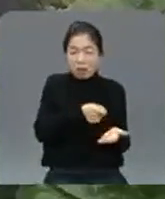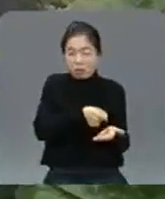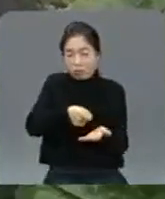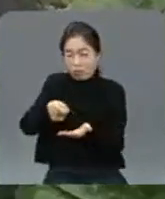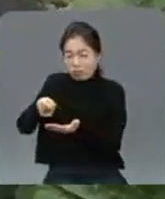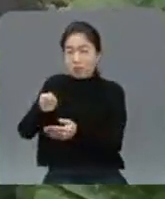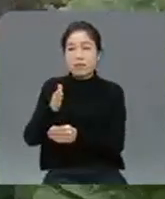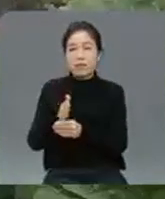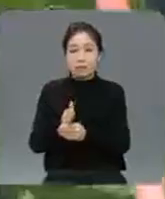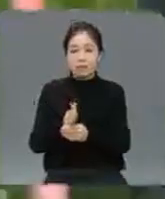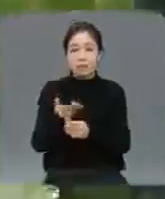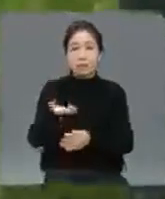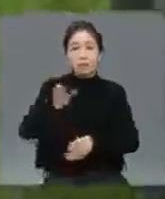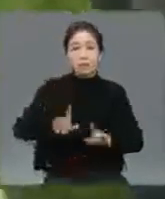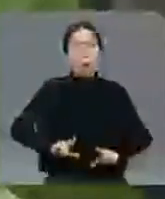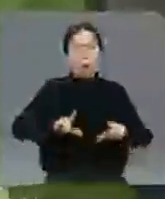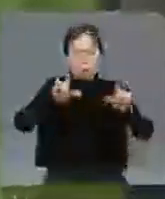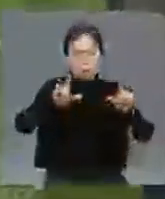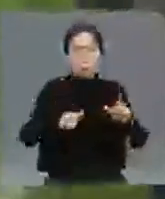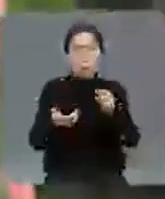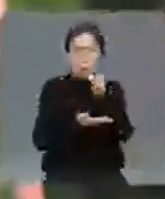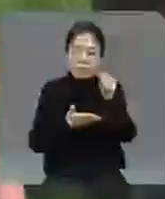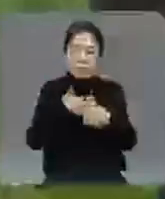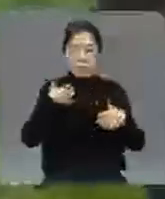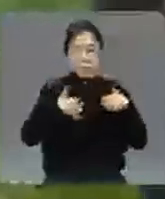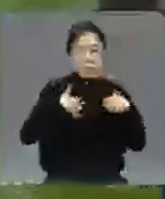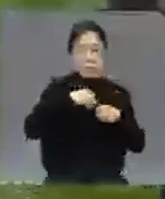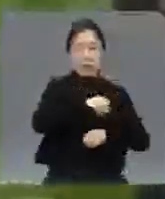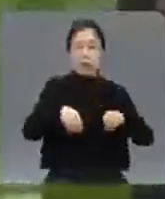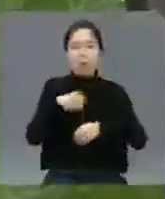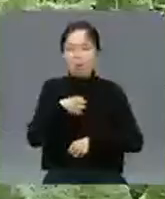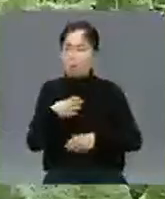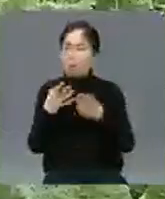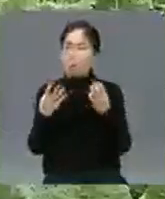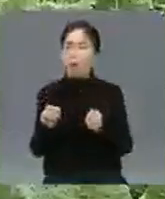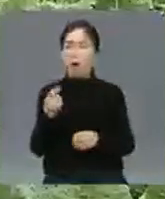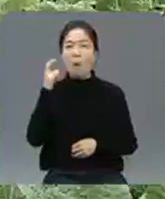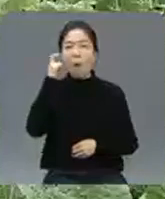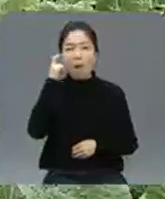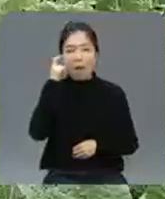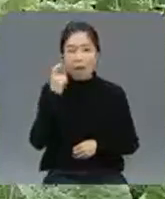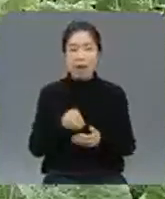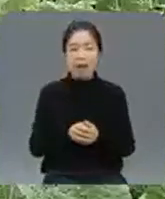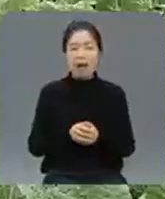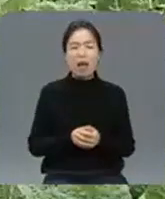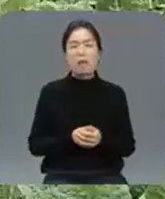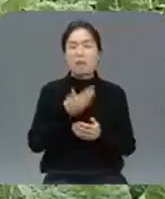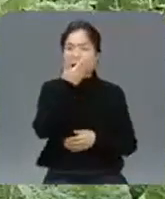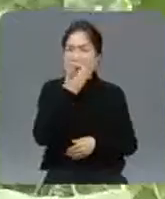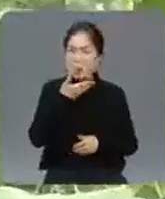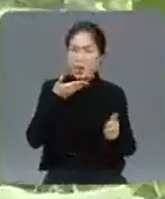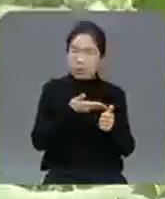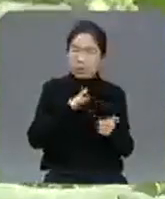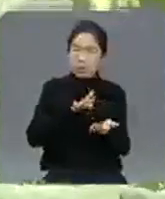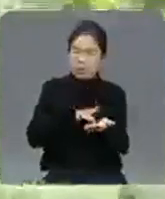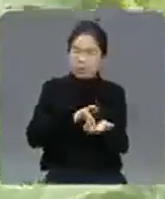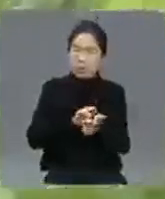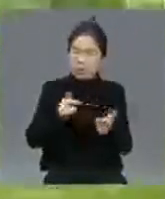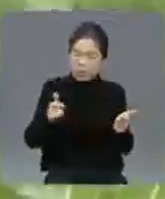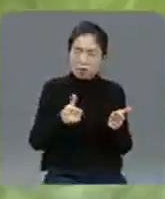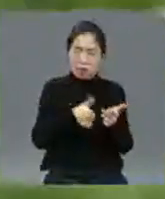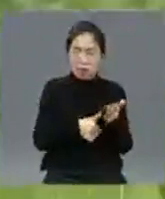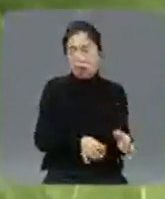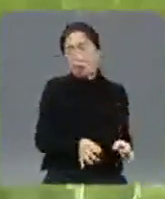있습니다 그런데 올해는 수학의 기쁨보다 걱정이 앞섭니다 비료의 농약이 각종 농자재 값이